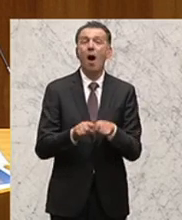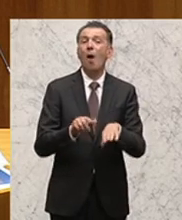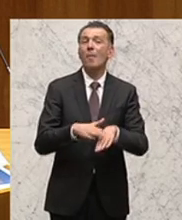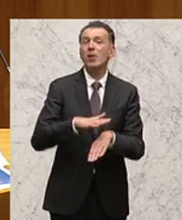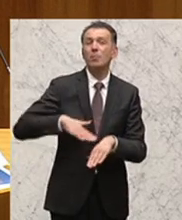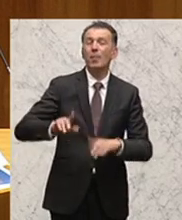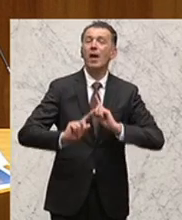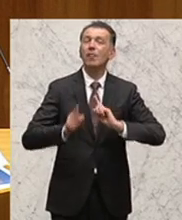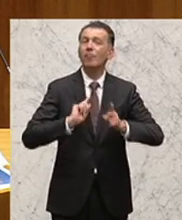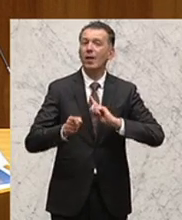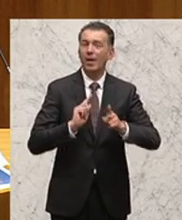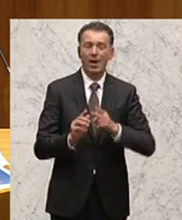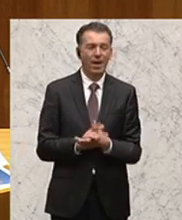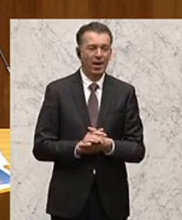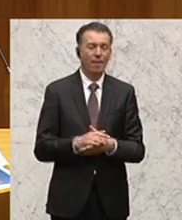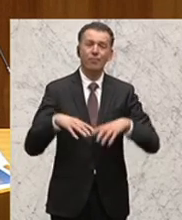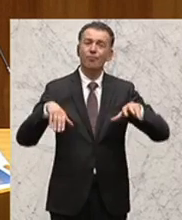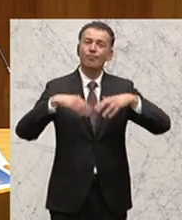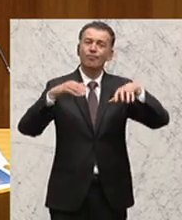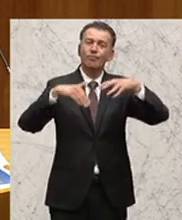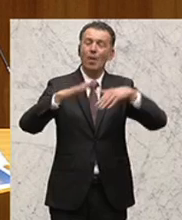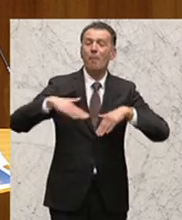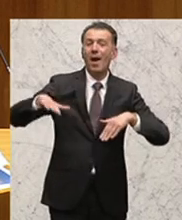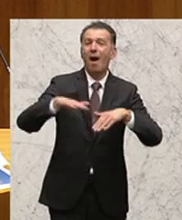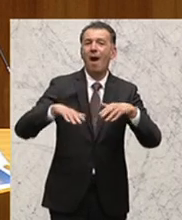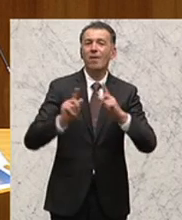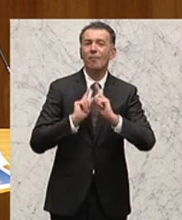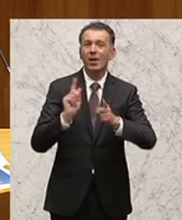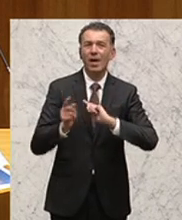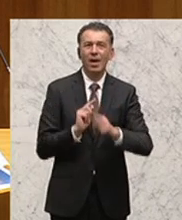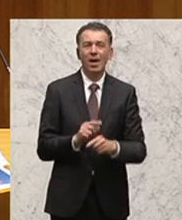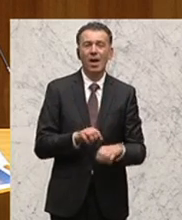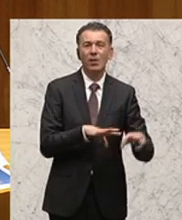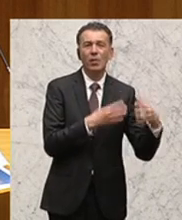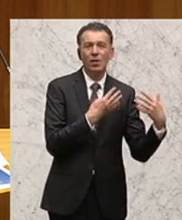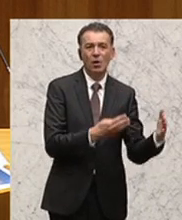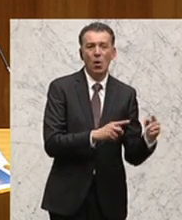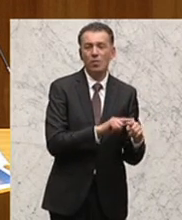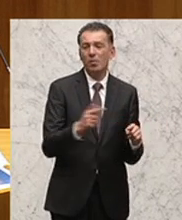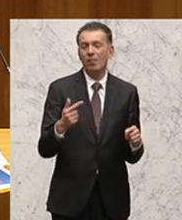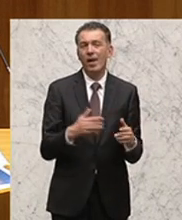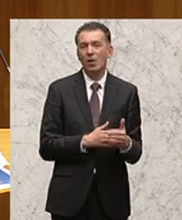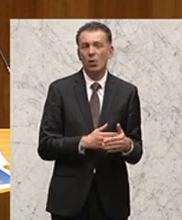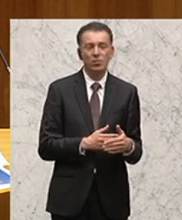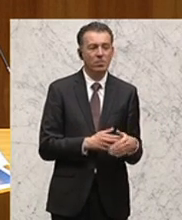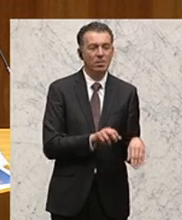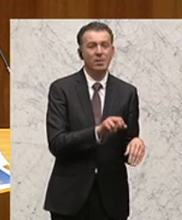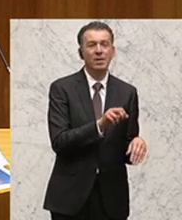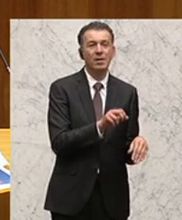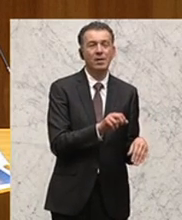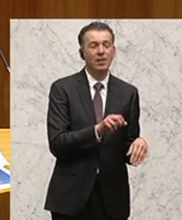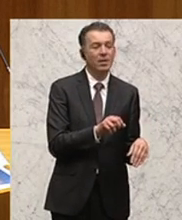Verkehr, extra noch herausgenommen, die Treibhausgasausstoß im Bereich Verkehr waren von 1990 bis 2013